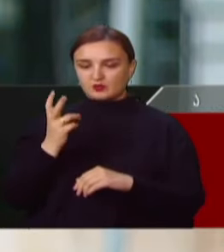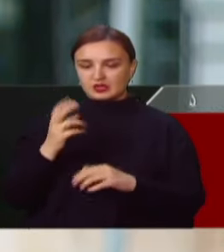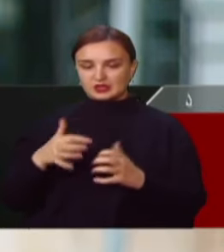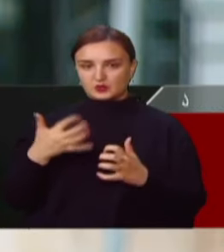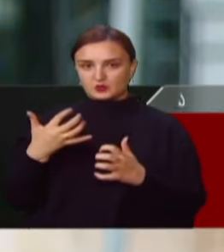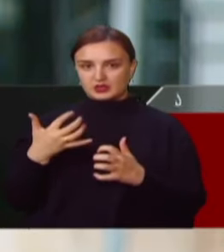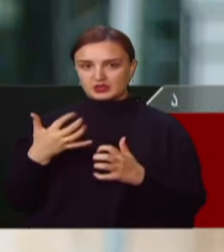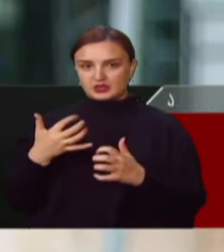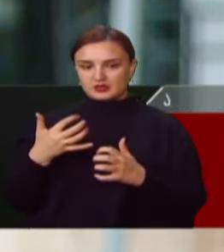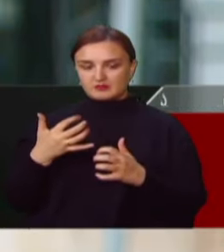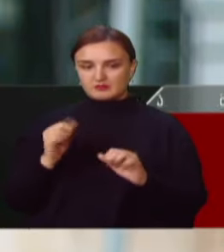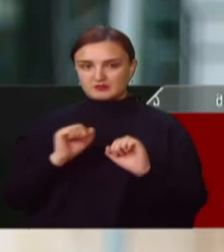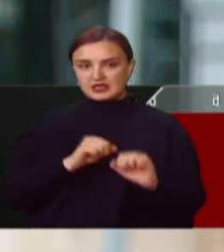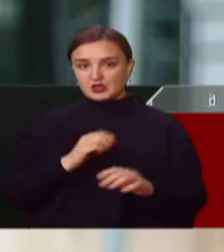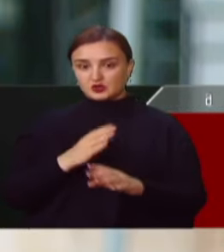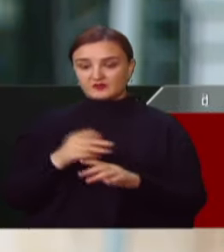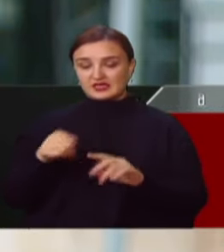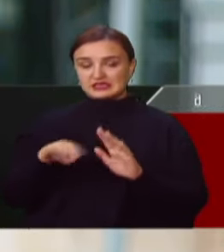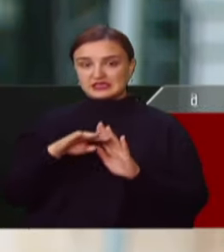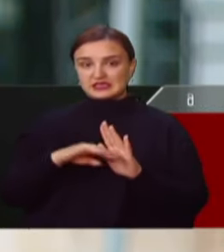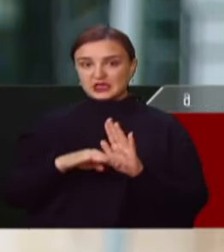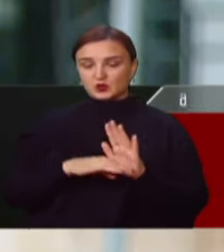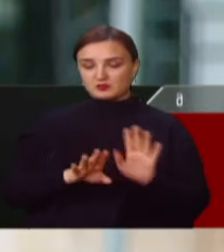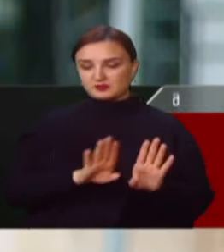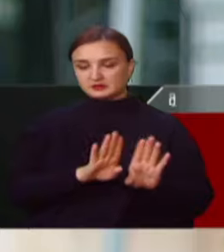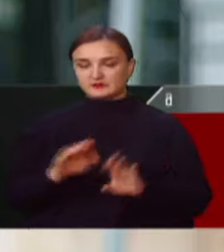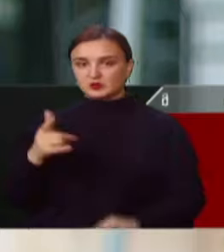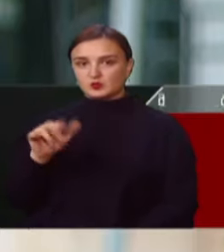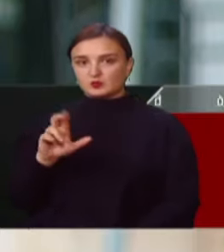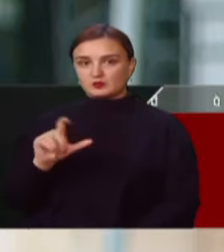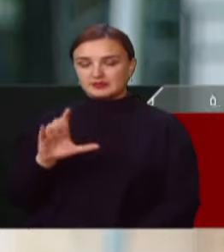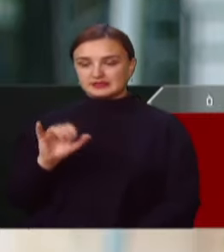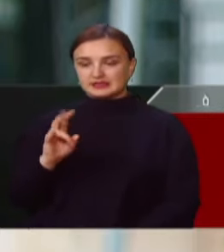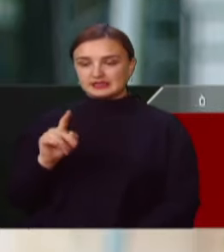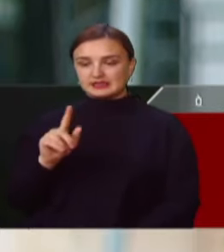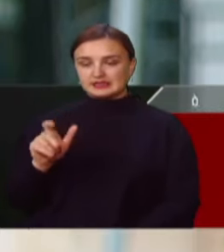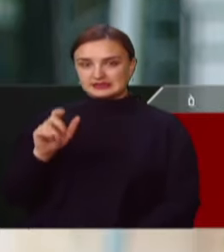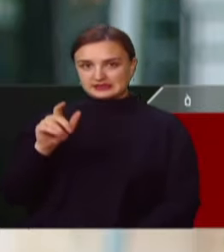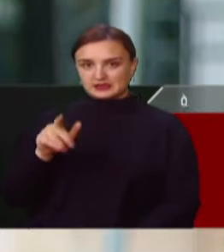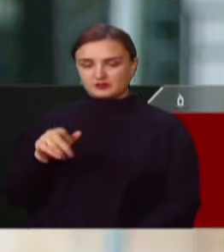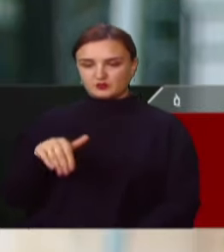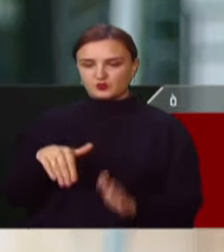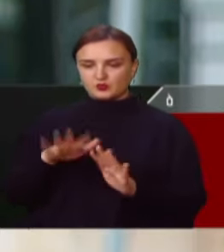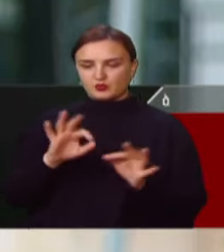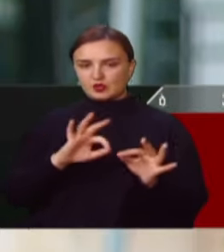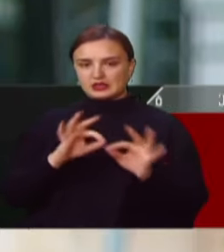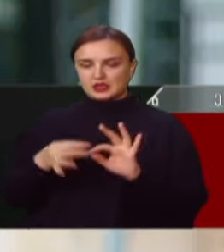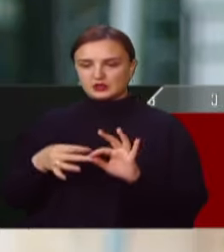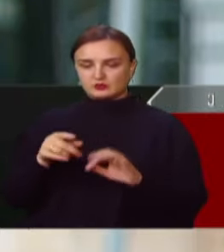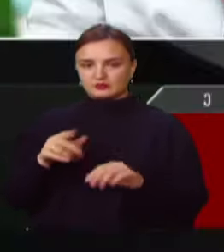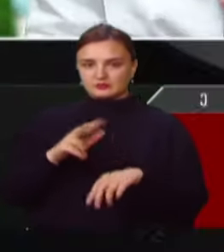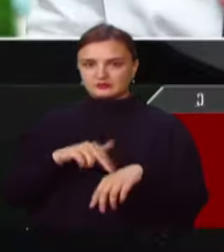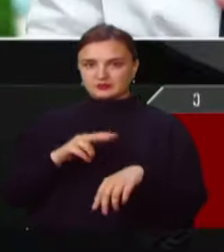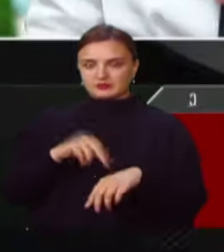მიკერძოებით გამოირჩევიან, ეს არის ის კრიტერიუმი, რომლის მიხედვითაც გუბას სანიკიძემ დაყო საჯარო მოხელეები, უფრო კონკრეტულად კი